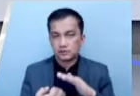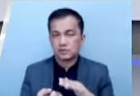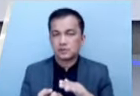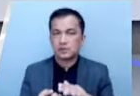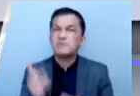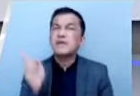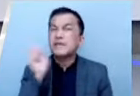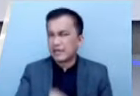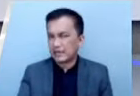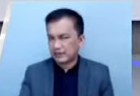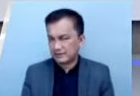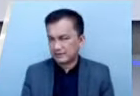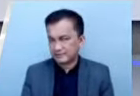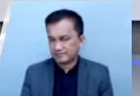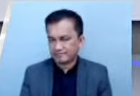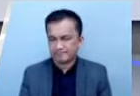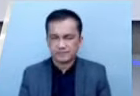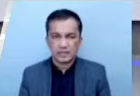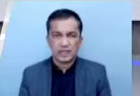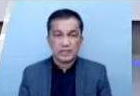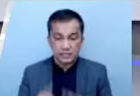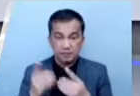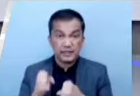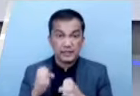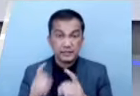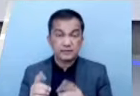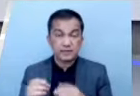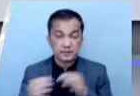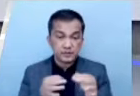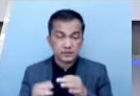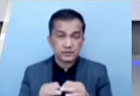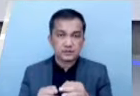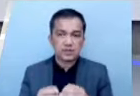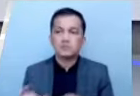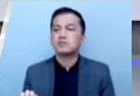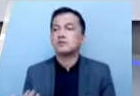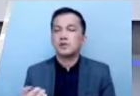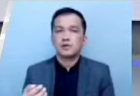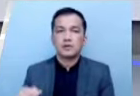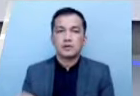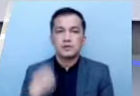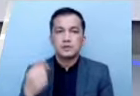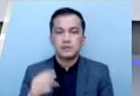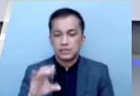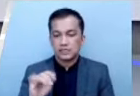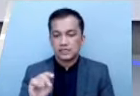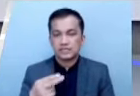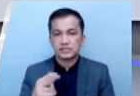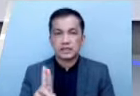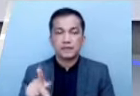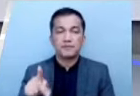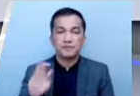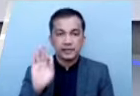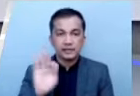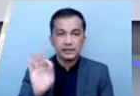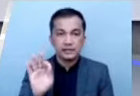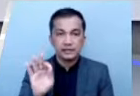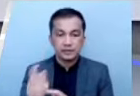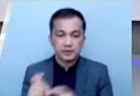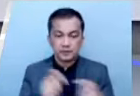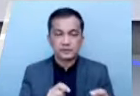May paglilinaw din ang kagawaran kaugnay ng mga naniningil sa Catch-up Friday at sa pagpapalipat ng teaching